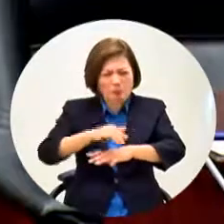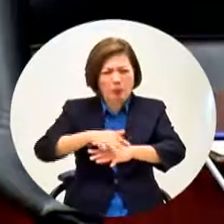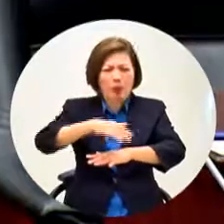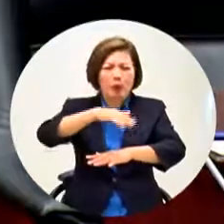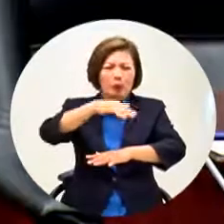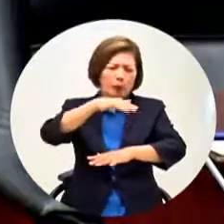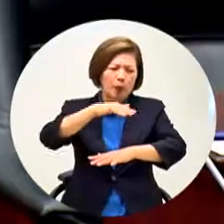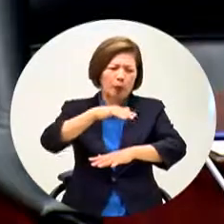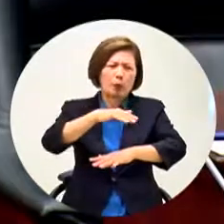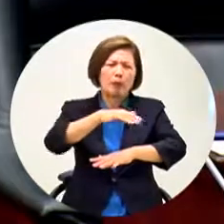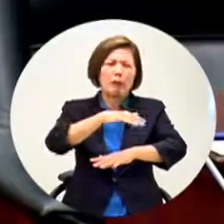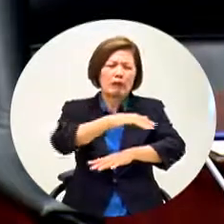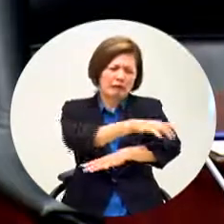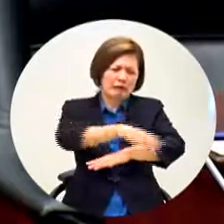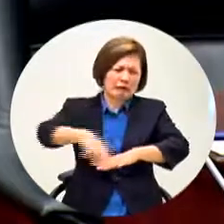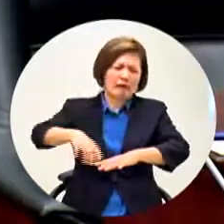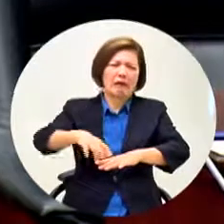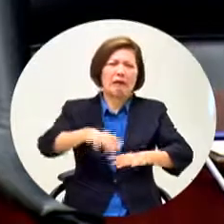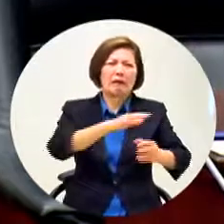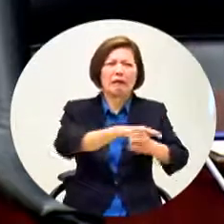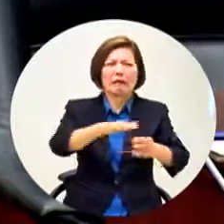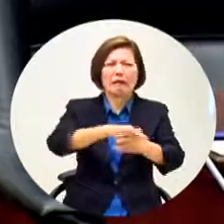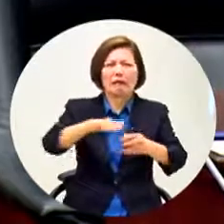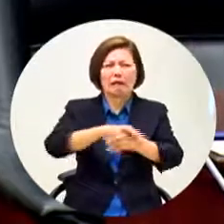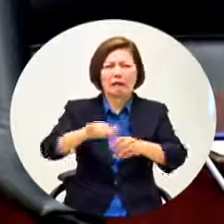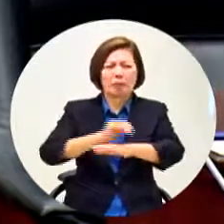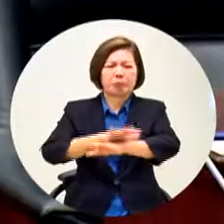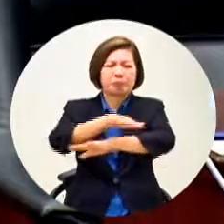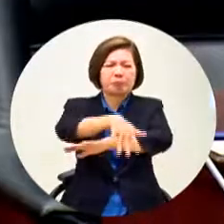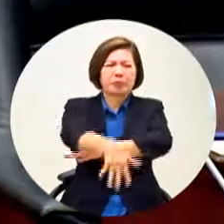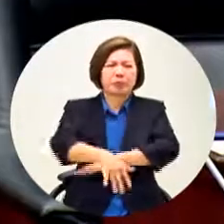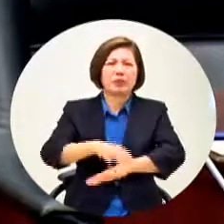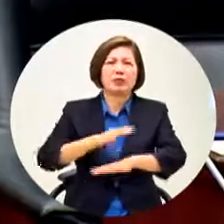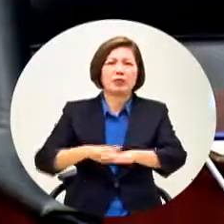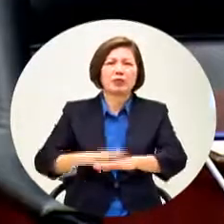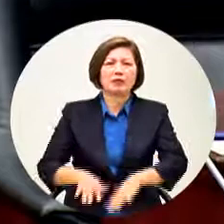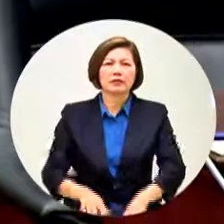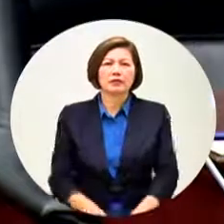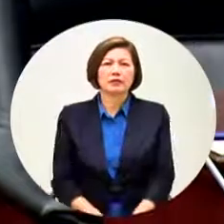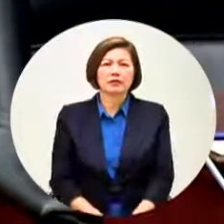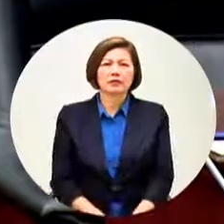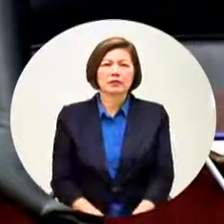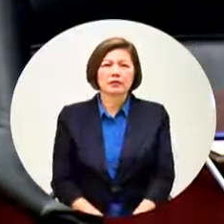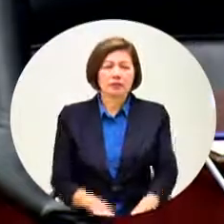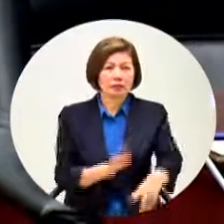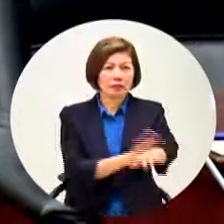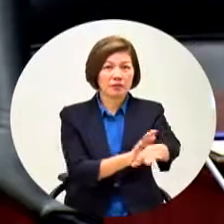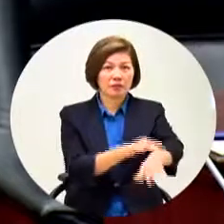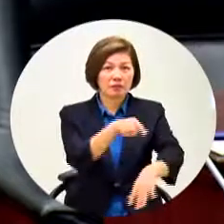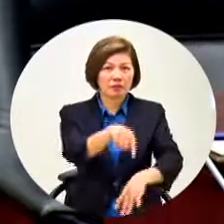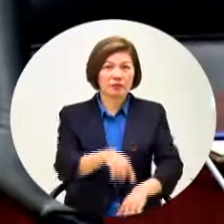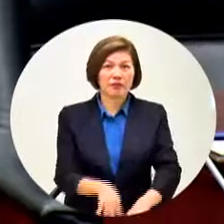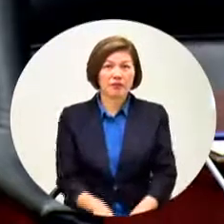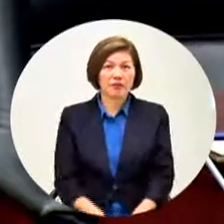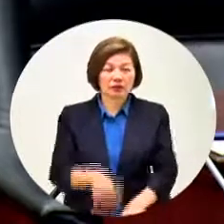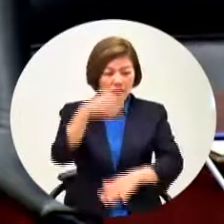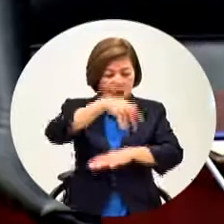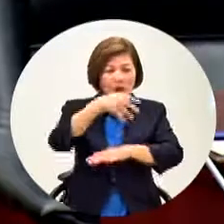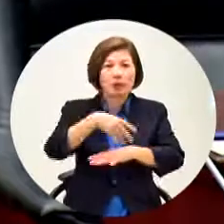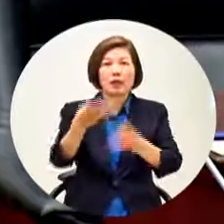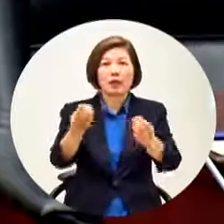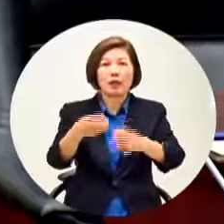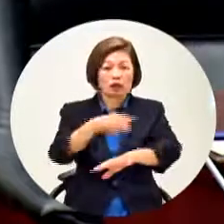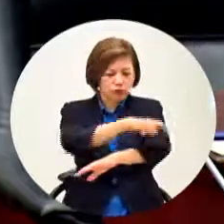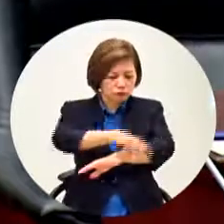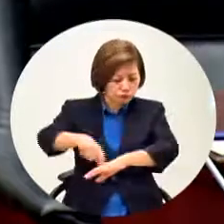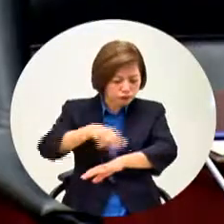排水孔吼，已经迄个大雨，按正手平车，伊倒手平，你看佫无落雨时阵，看到排水孔，